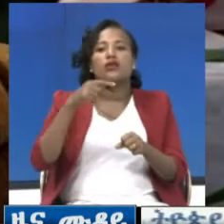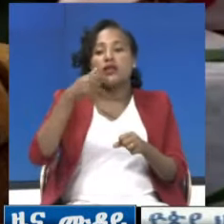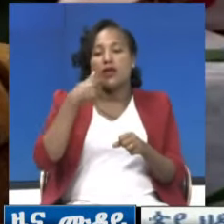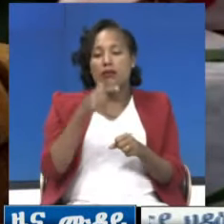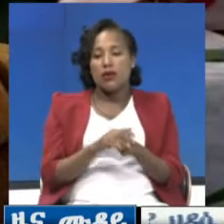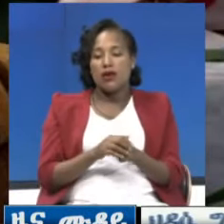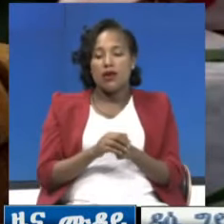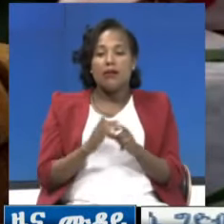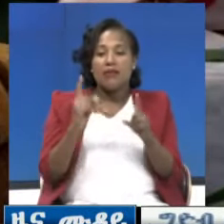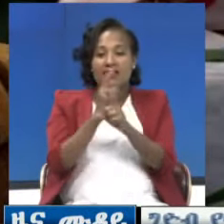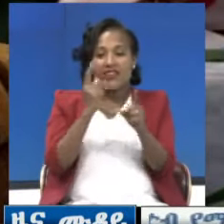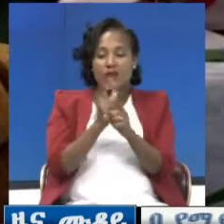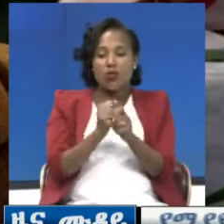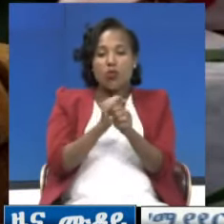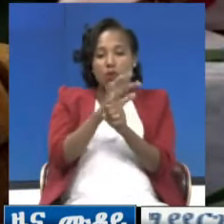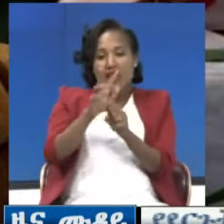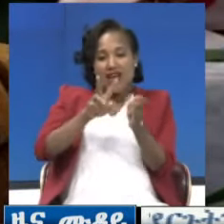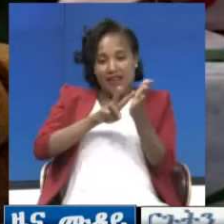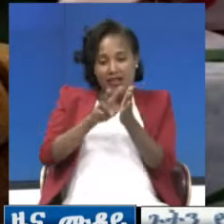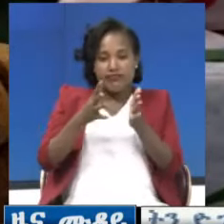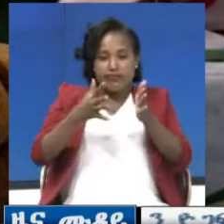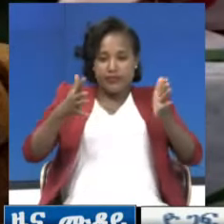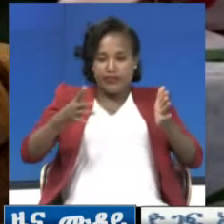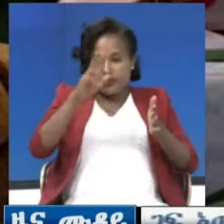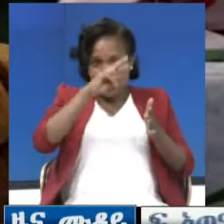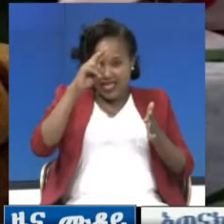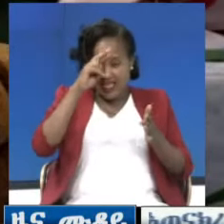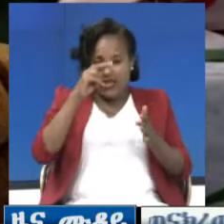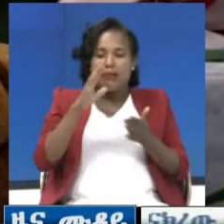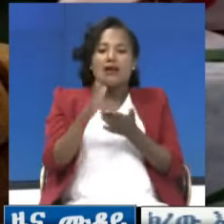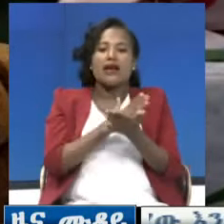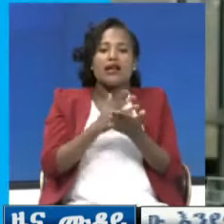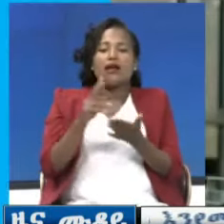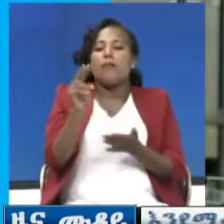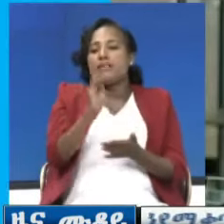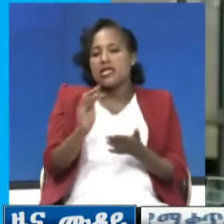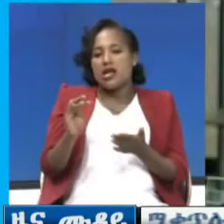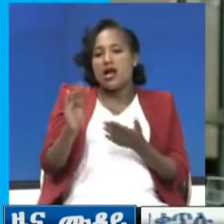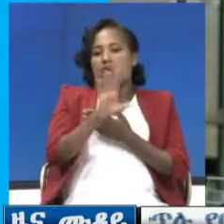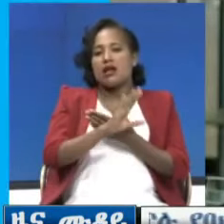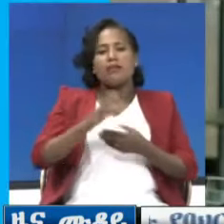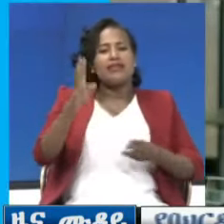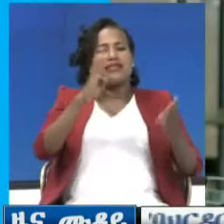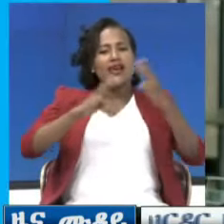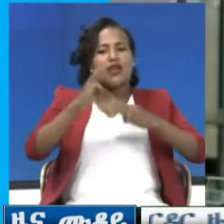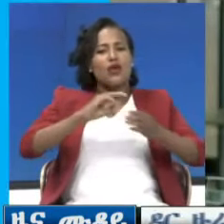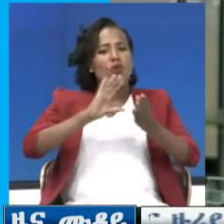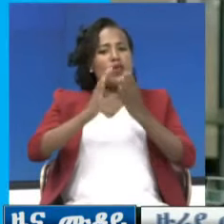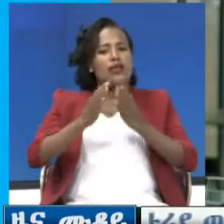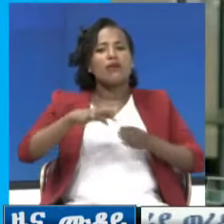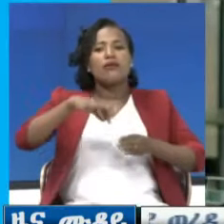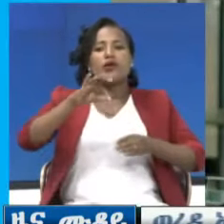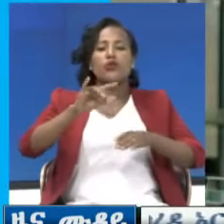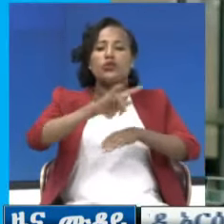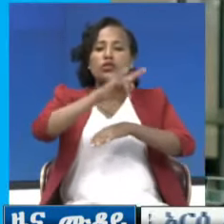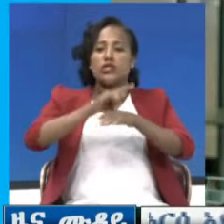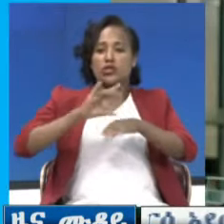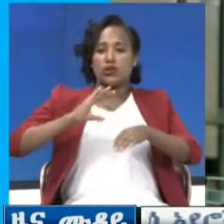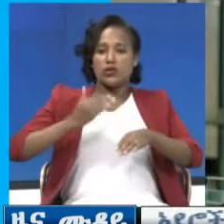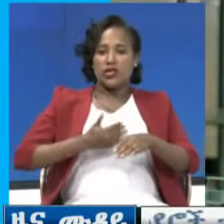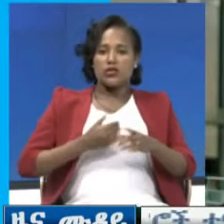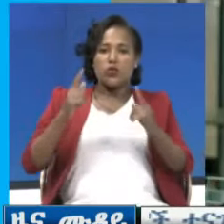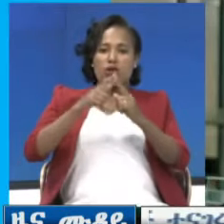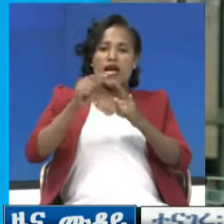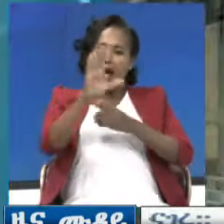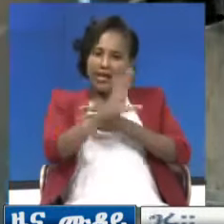ብሏል። በተፈጠረው የኮሮና ቫይረስ ወረርሽኝ ምክንያት በመካከለኛው ምስራቅ ሀገራት በአስቸጋሪ ሁኔታ ውስጥ የሚገኙ ዜጎቻችንን